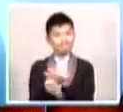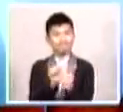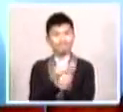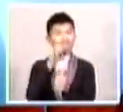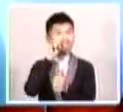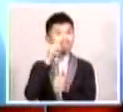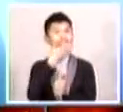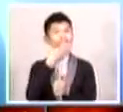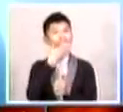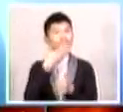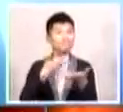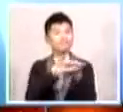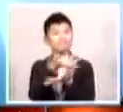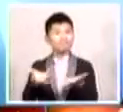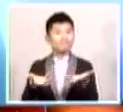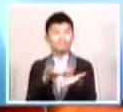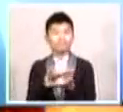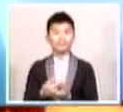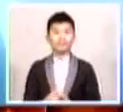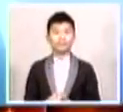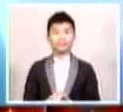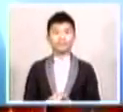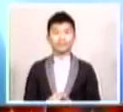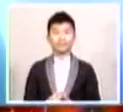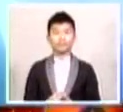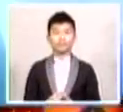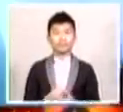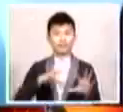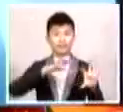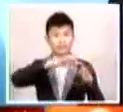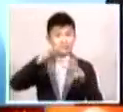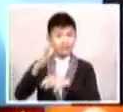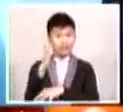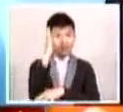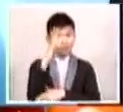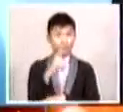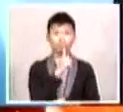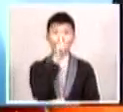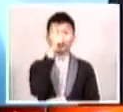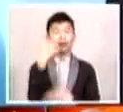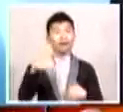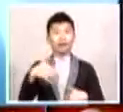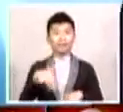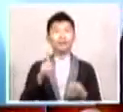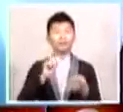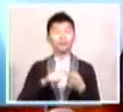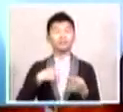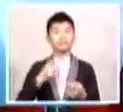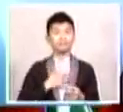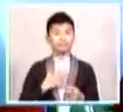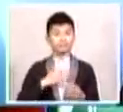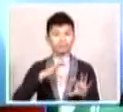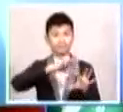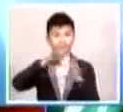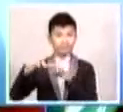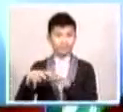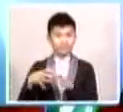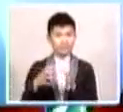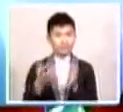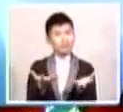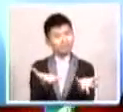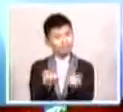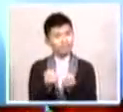荣、密不可分的整体。虽然还没有世界政府，但是在这个世界已经有所有国家共同接受